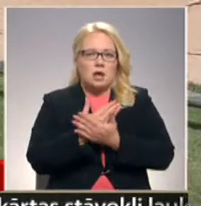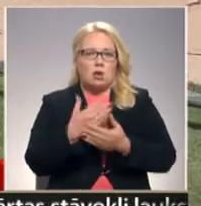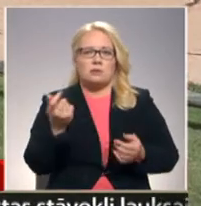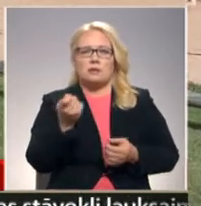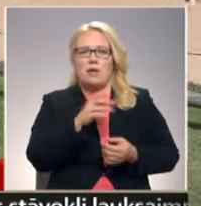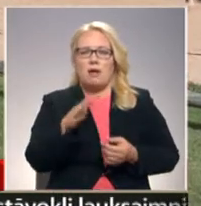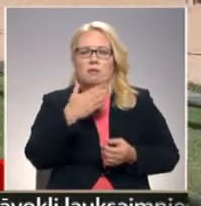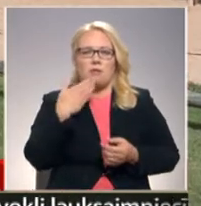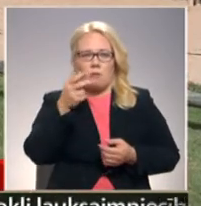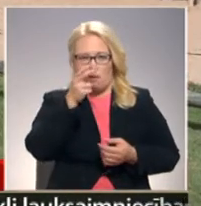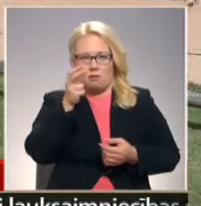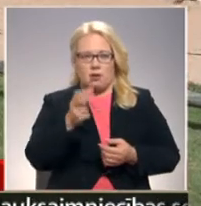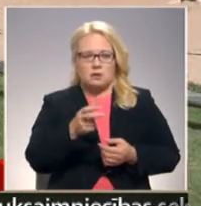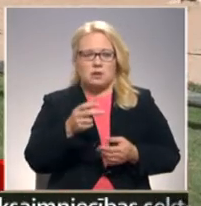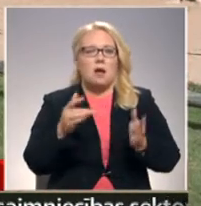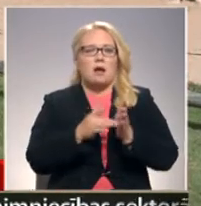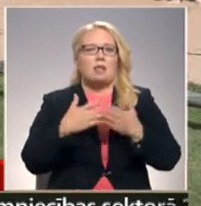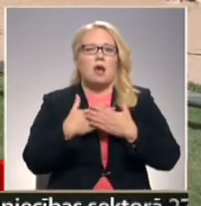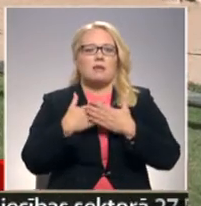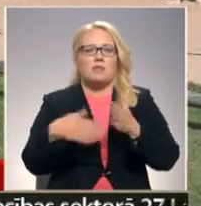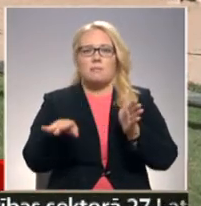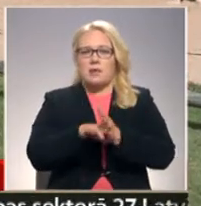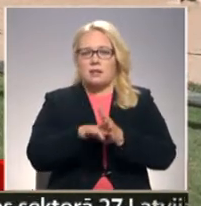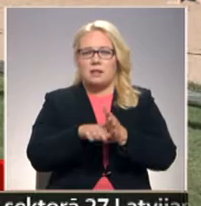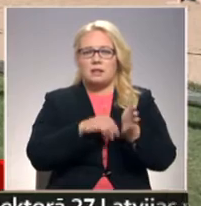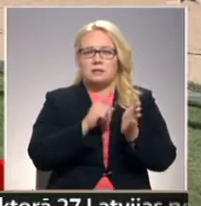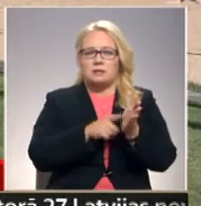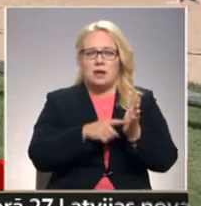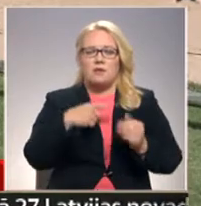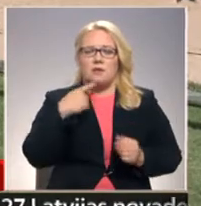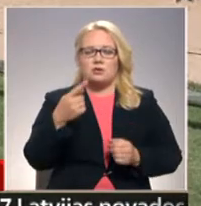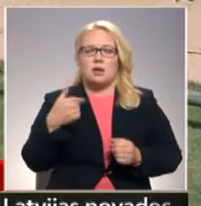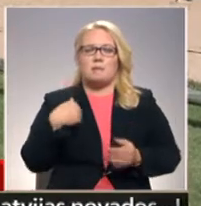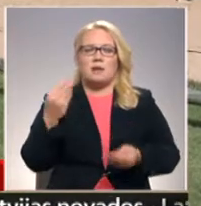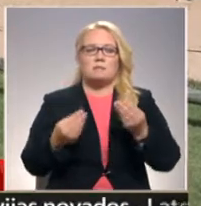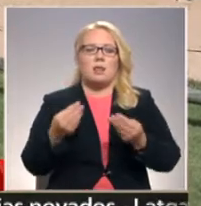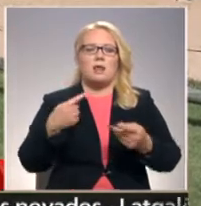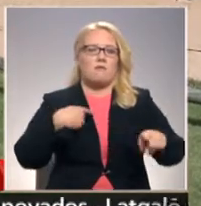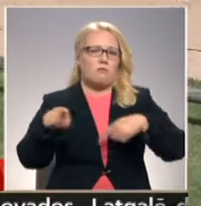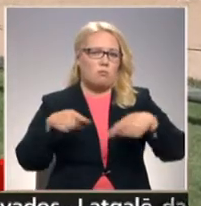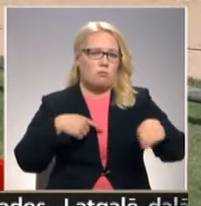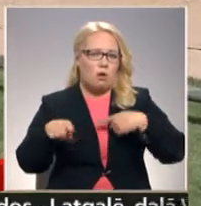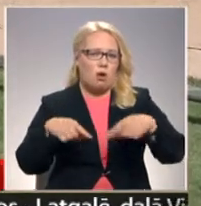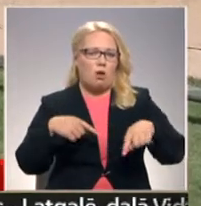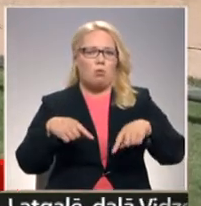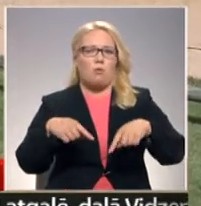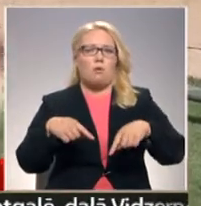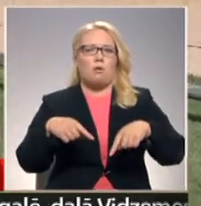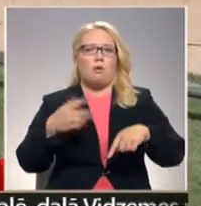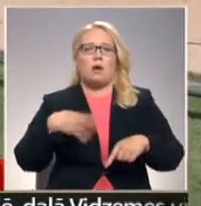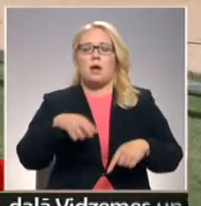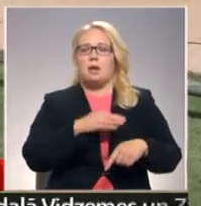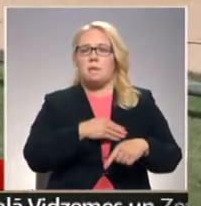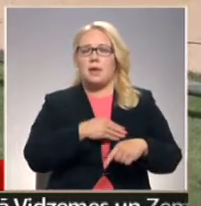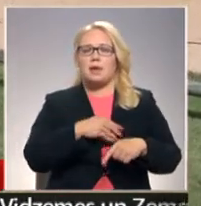nav garlaicīgi. Kādās aktivitātēs esi piedalījusies, ko taču darāt? Mēs spēlējam futbolu, mēs